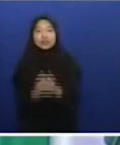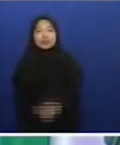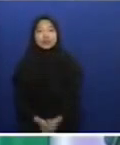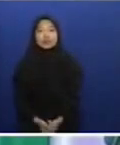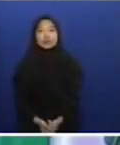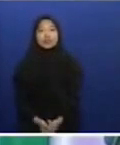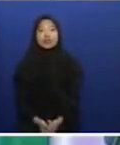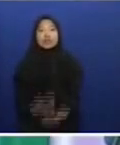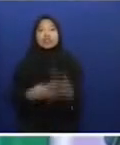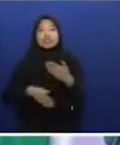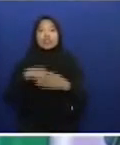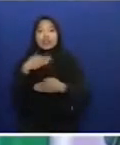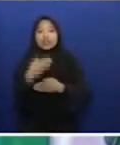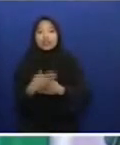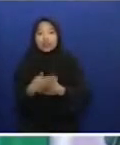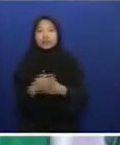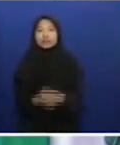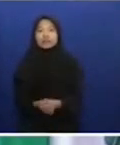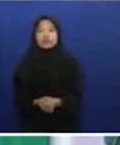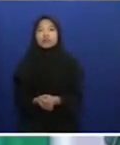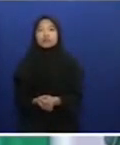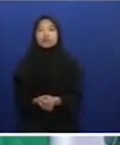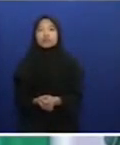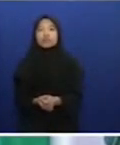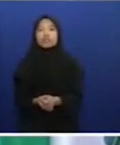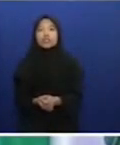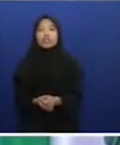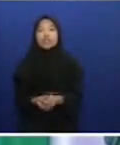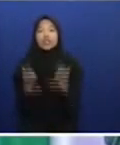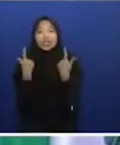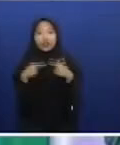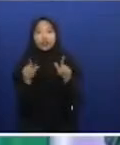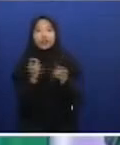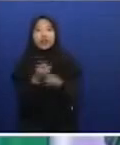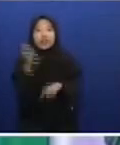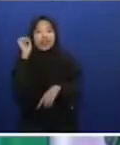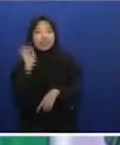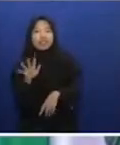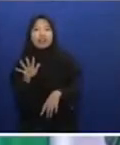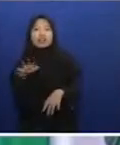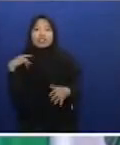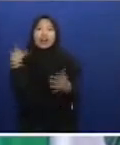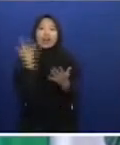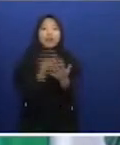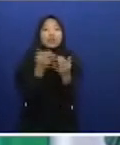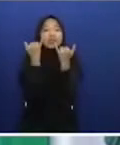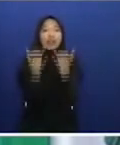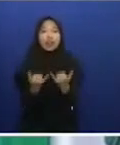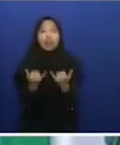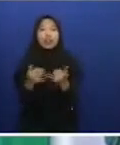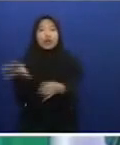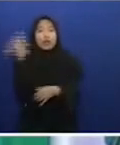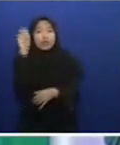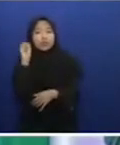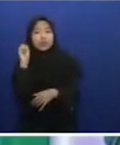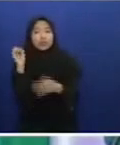bagian proses hidup saya dari kampung sampai sekarang, sebelum kita masuk kepada konsep revolusi